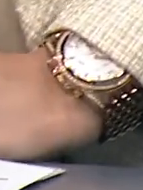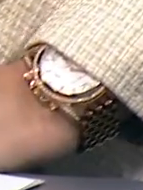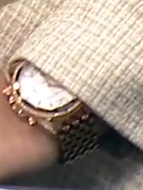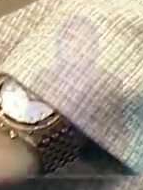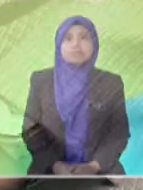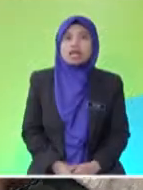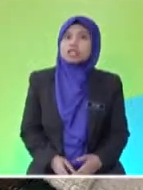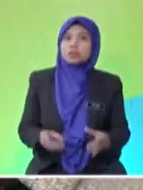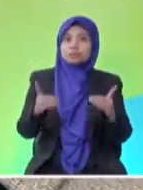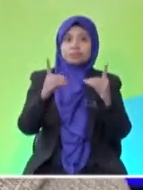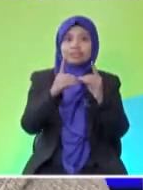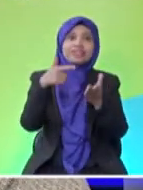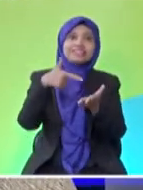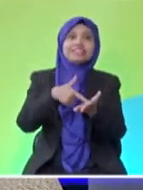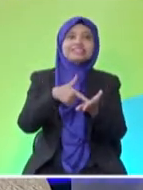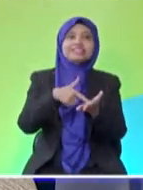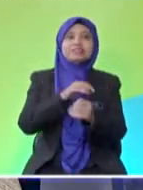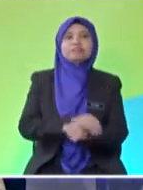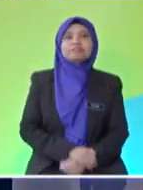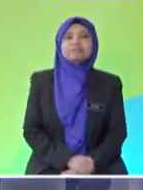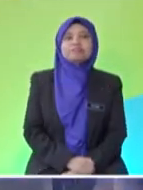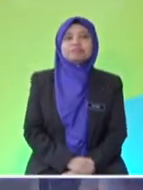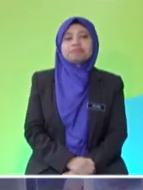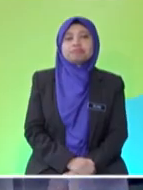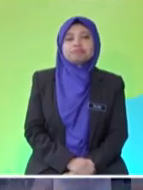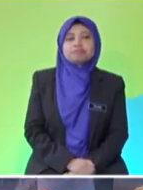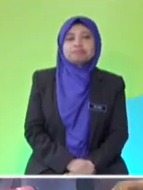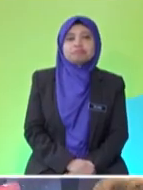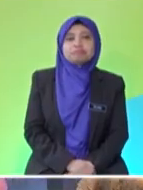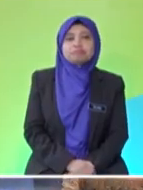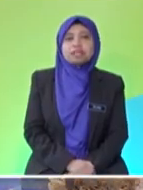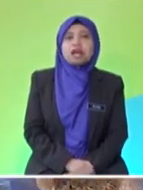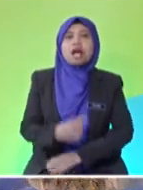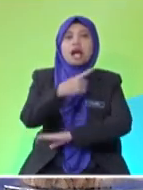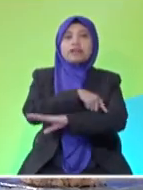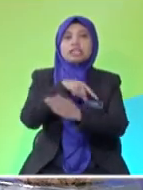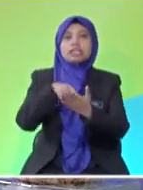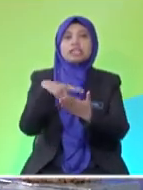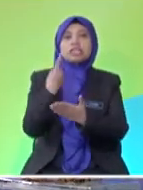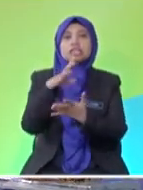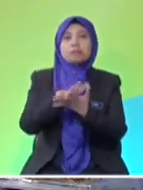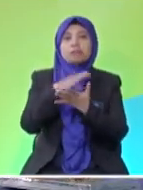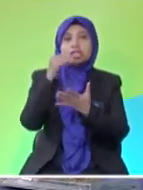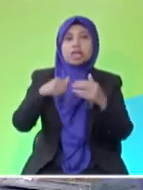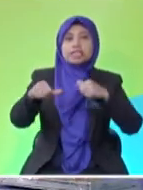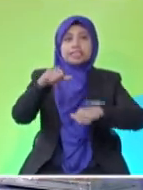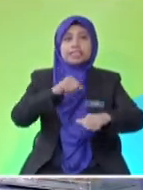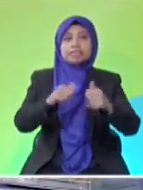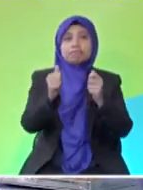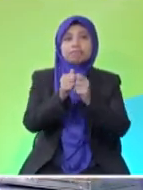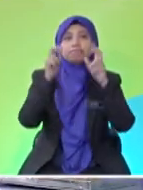kembali kita di slot tahap 1 dididik TV am hari ini kita belajar mata pelajaran sains dengan